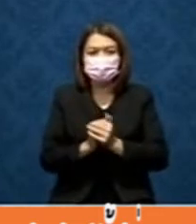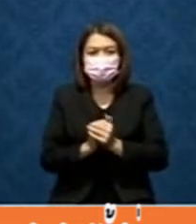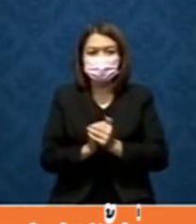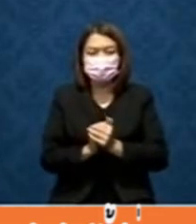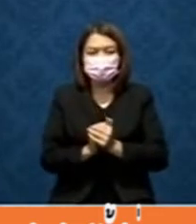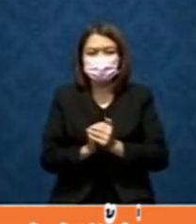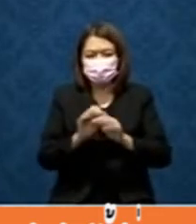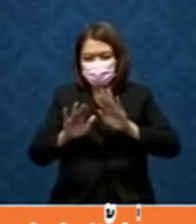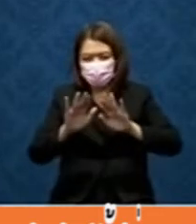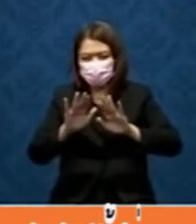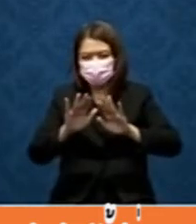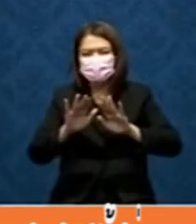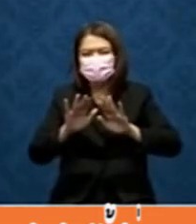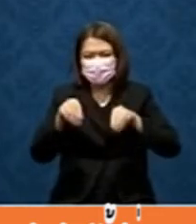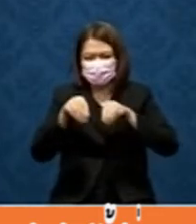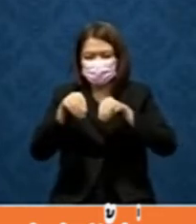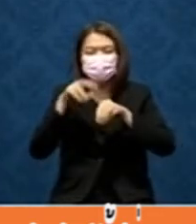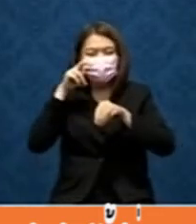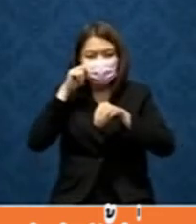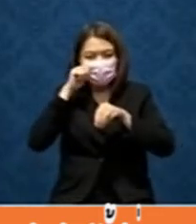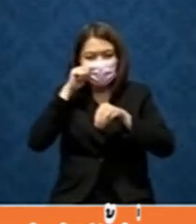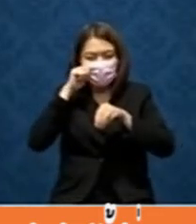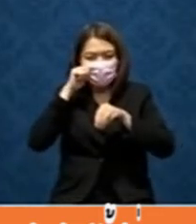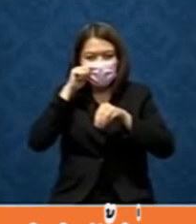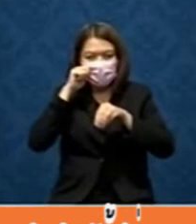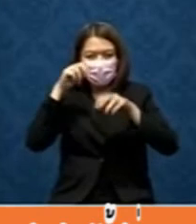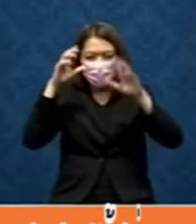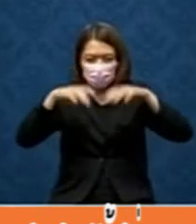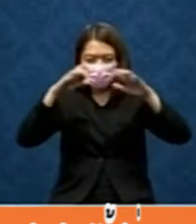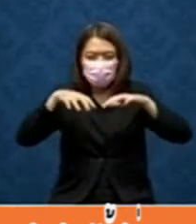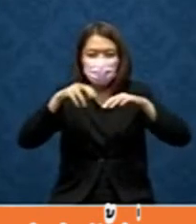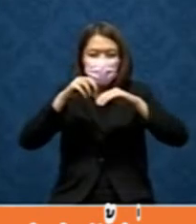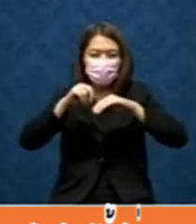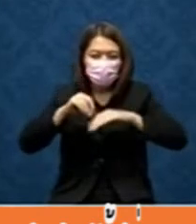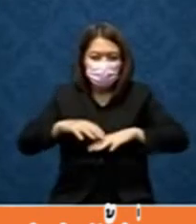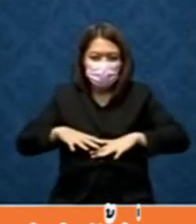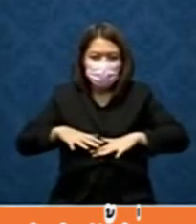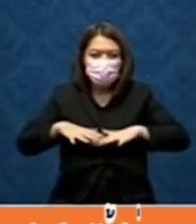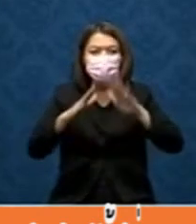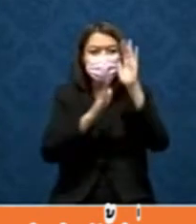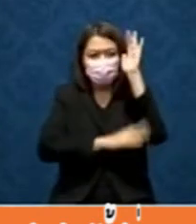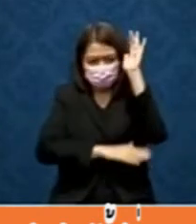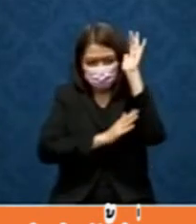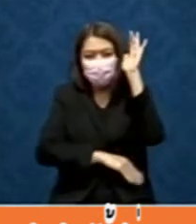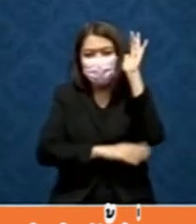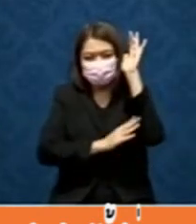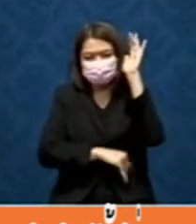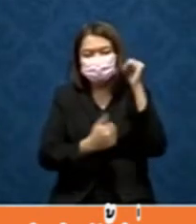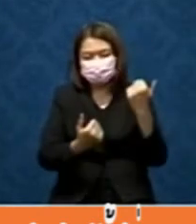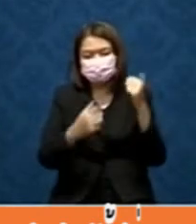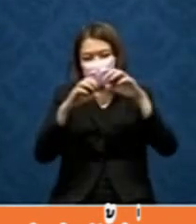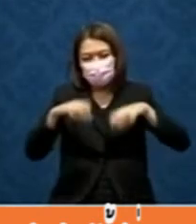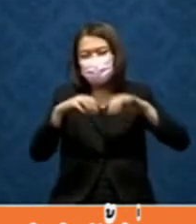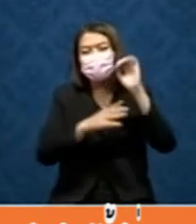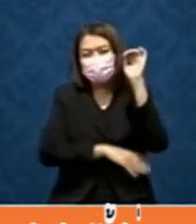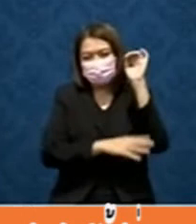ระทวม ลงในพืนที่จัหวดผ้าใ๊แ่นอนยัตติเรา